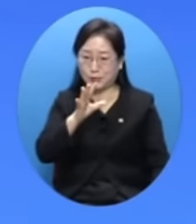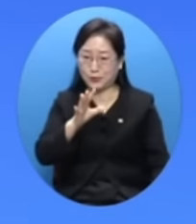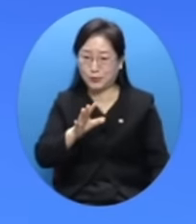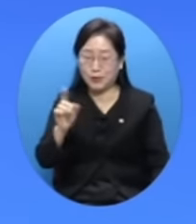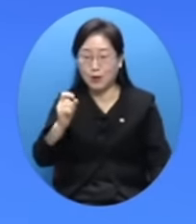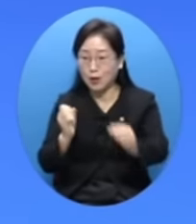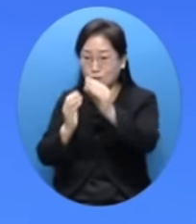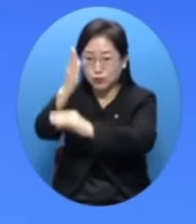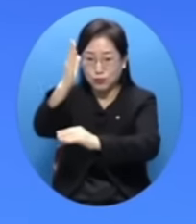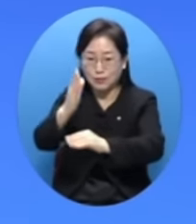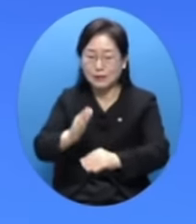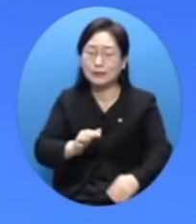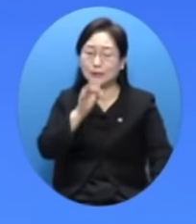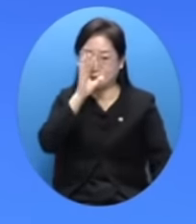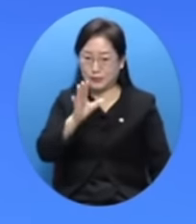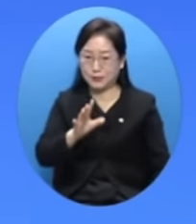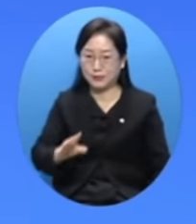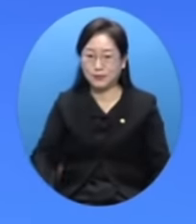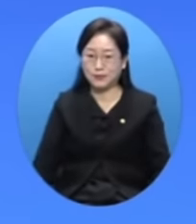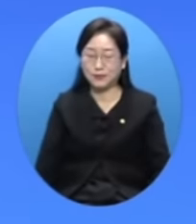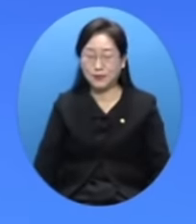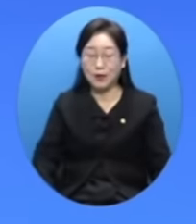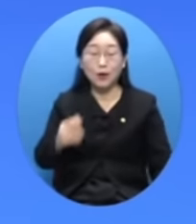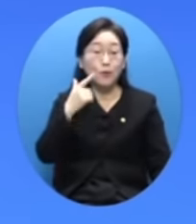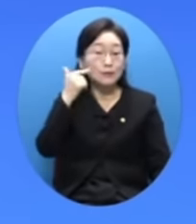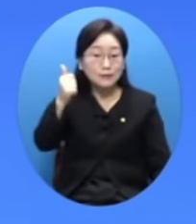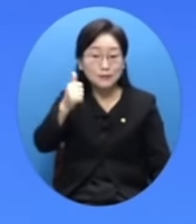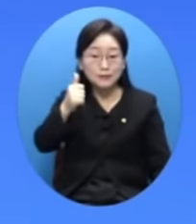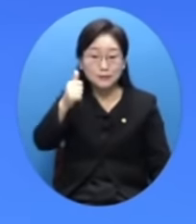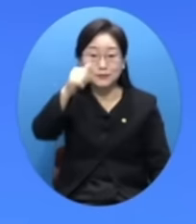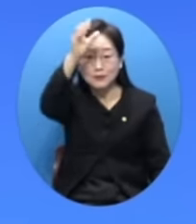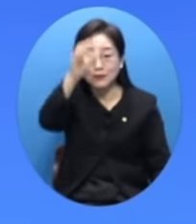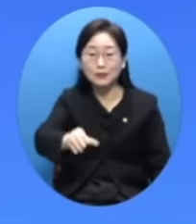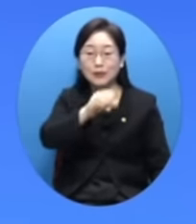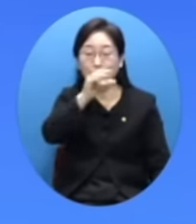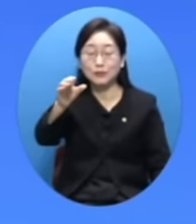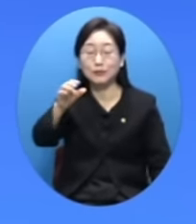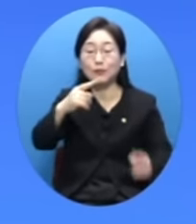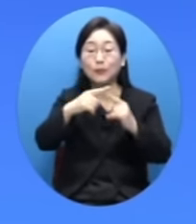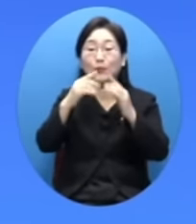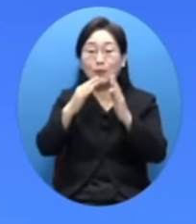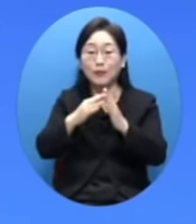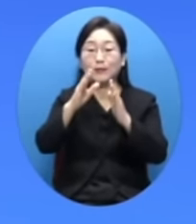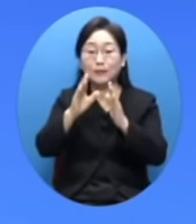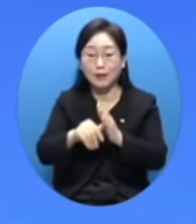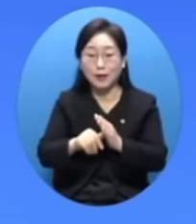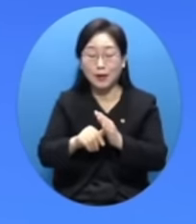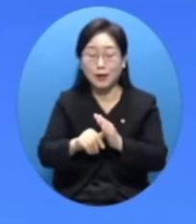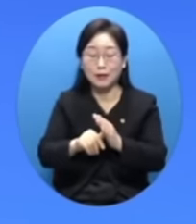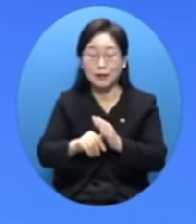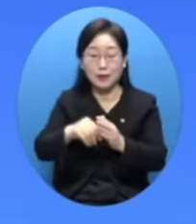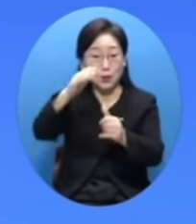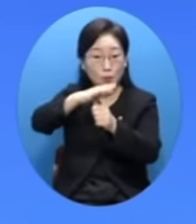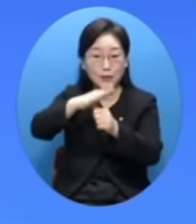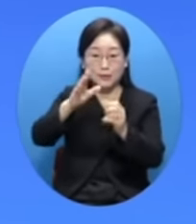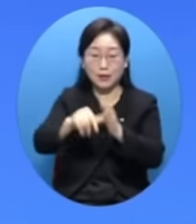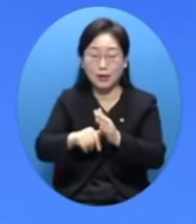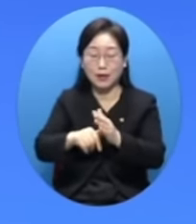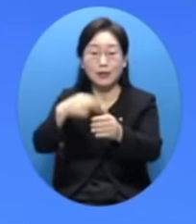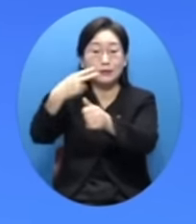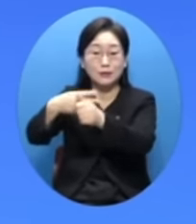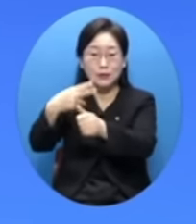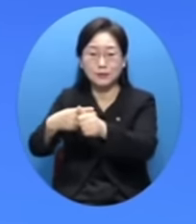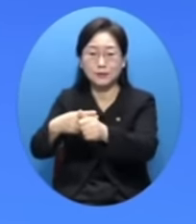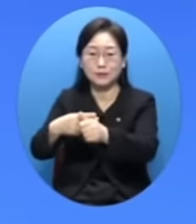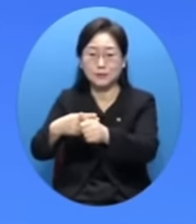지나치면 안 돼요 제가 서대문에서 교교 다닐 때 교교 선생님이